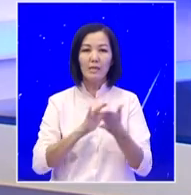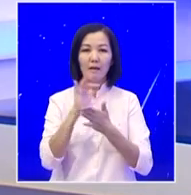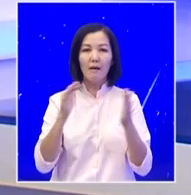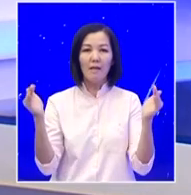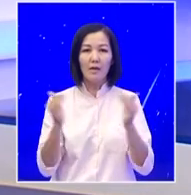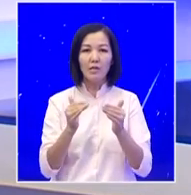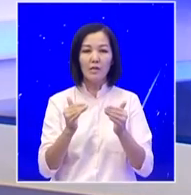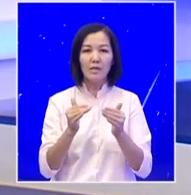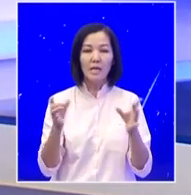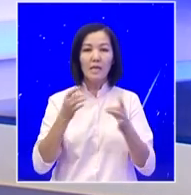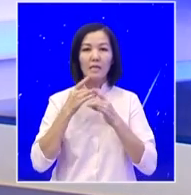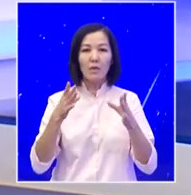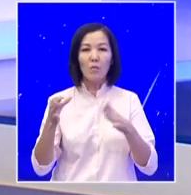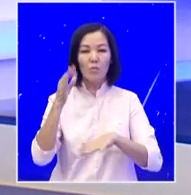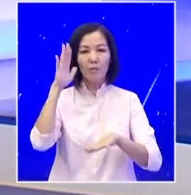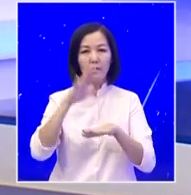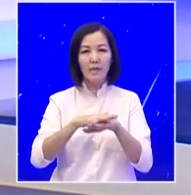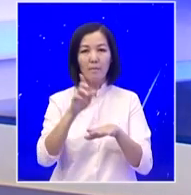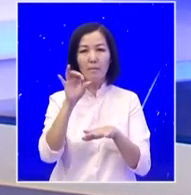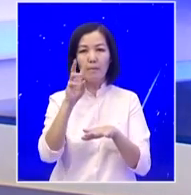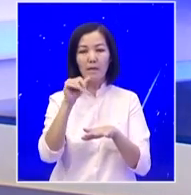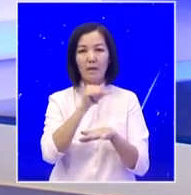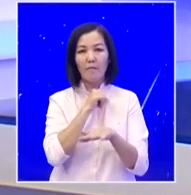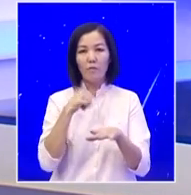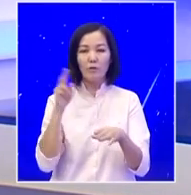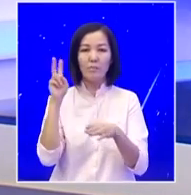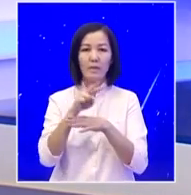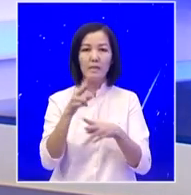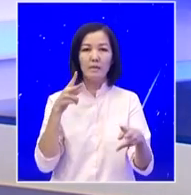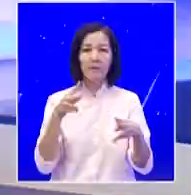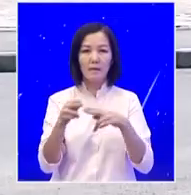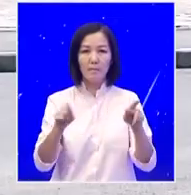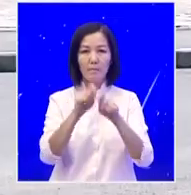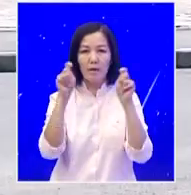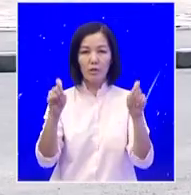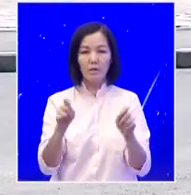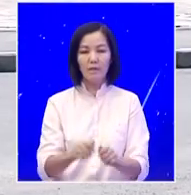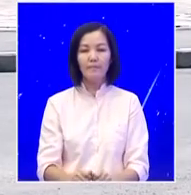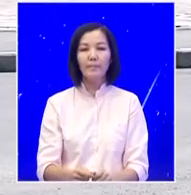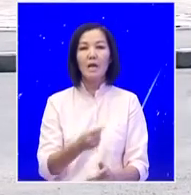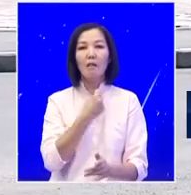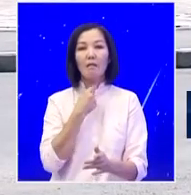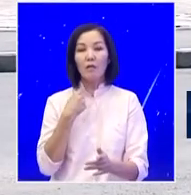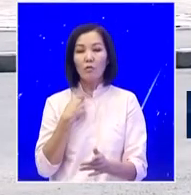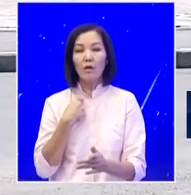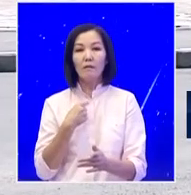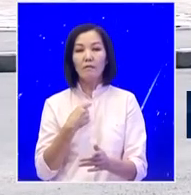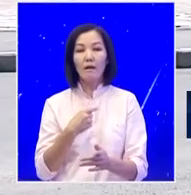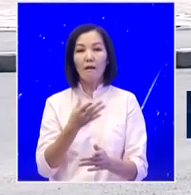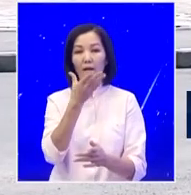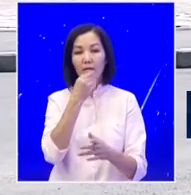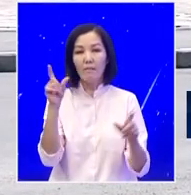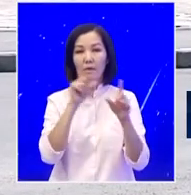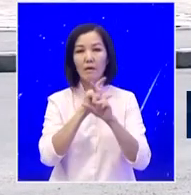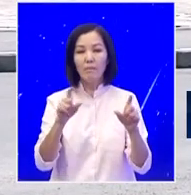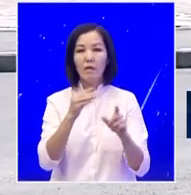лентасын салтанатты түрде облыс әкімі Амандық Баталов қиды. Талдықорғандағы тағы бір теңдессіз ғимарат.